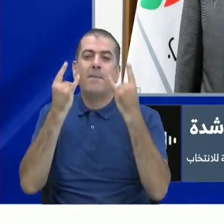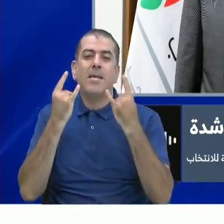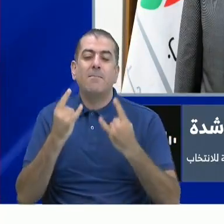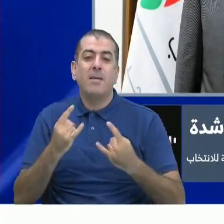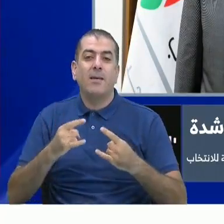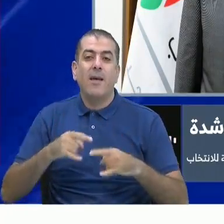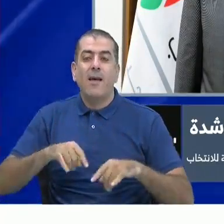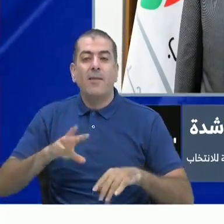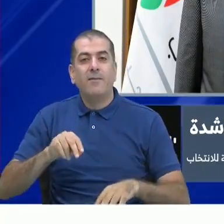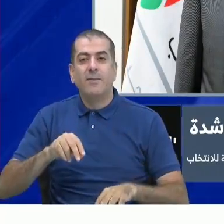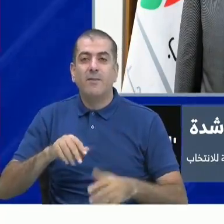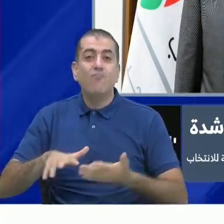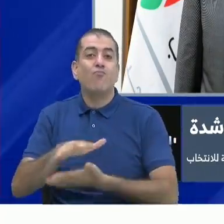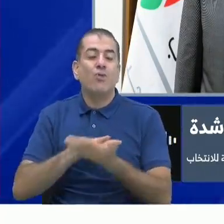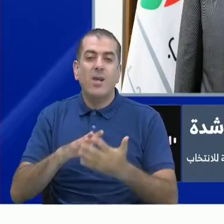والمثالب